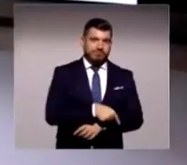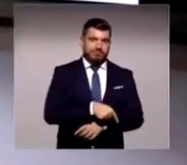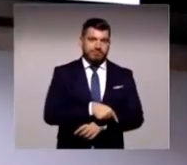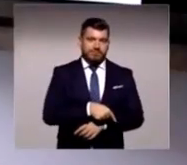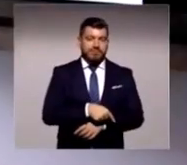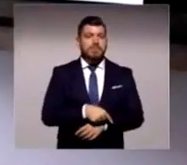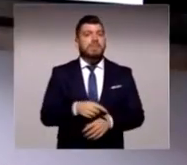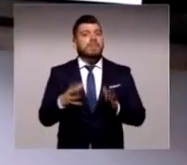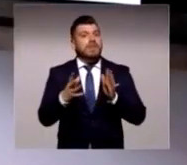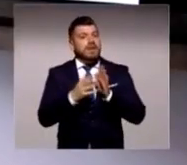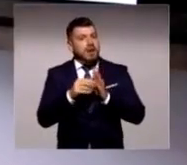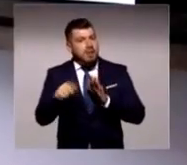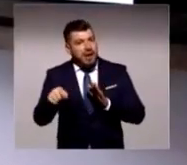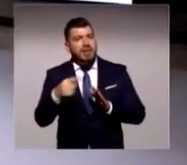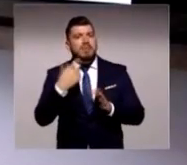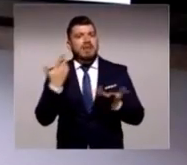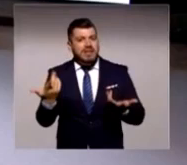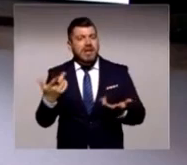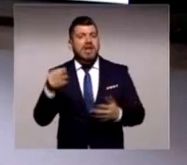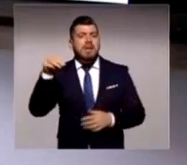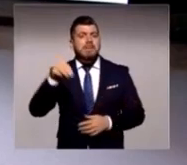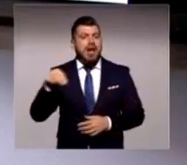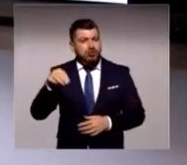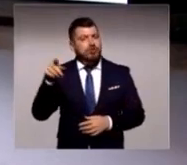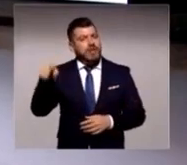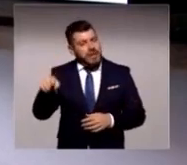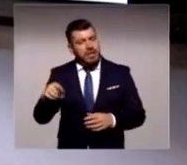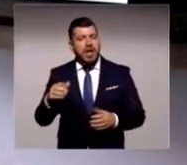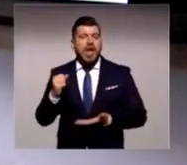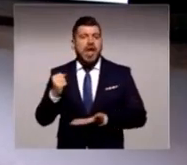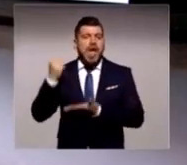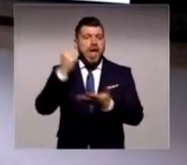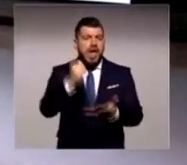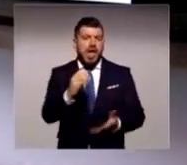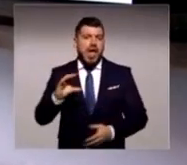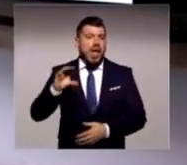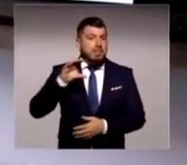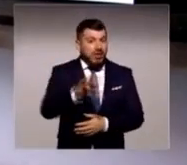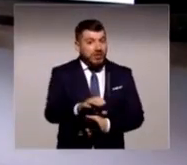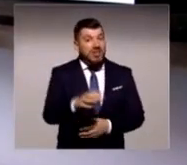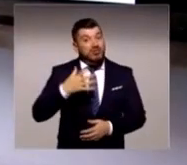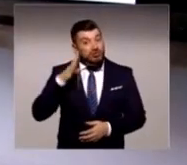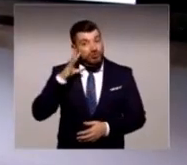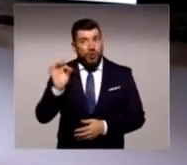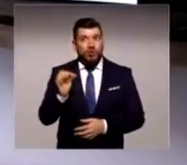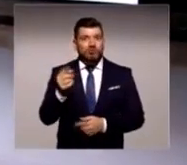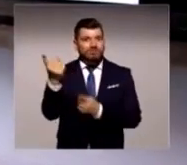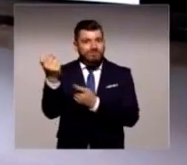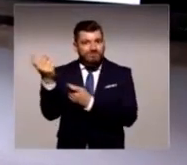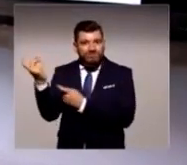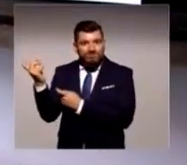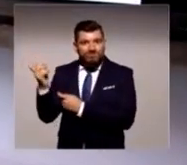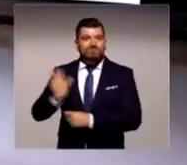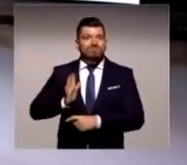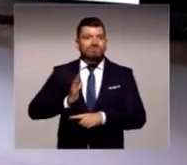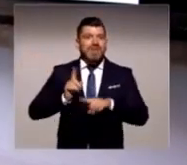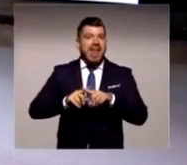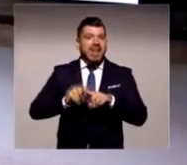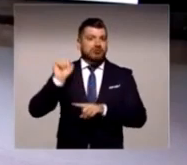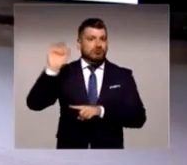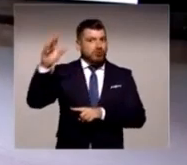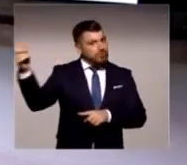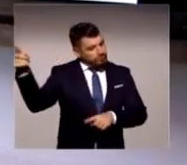επενδύσεως Microsoft είναι ένα παράδειγμα επενδύσεως για να φέρουμε λαμπρά μυαλά από το εξωτερικό και να γυρίσουν στην Ελλάδα και να πιάσουν δουλειά εδώ και να